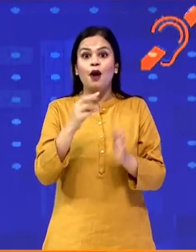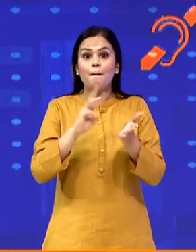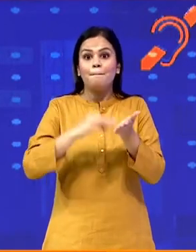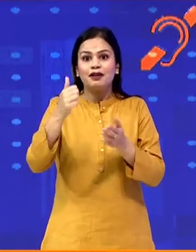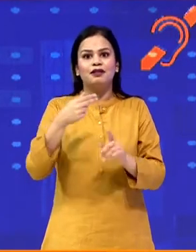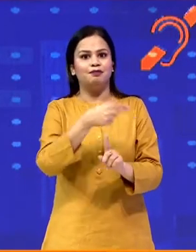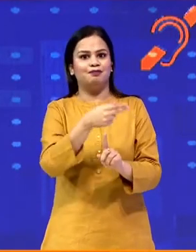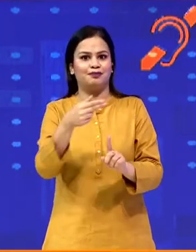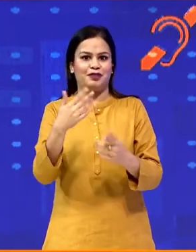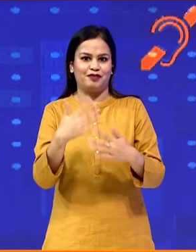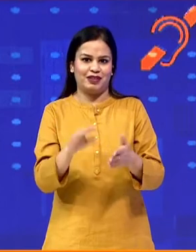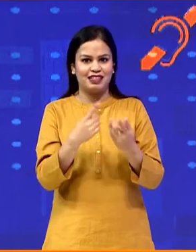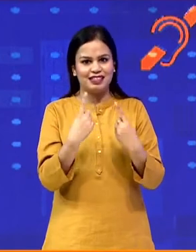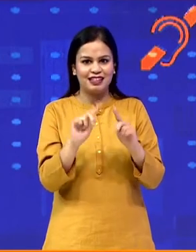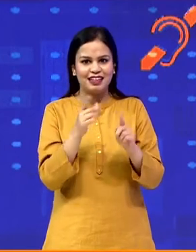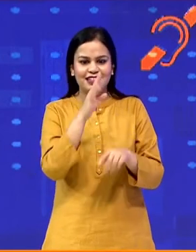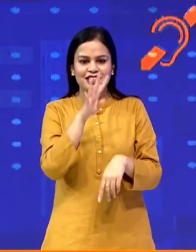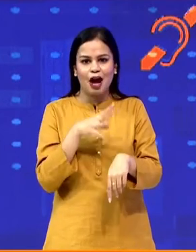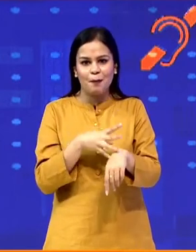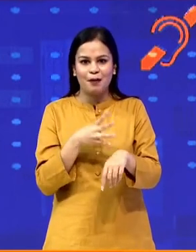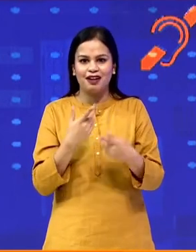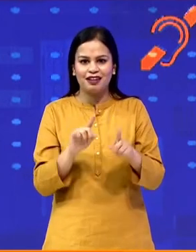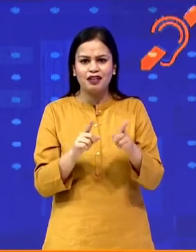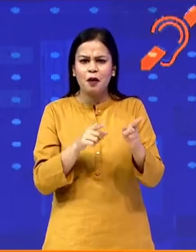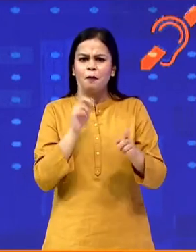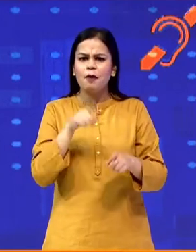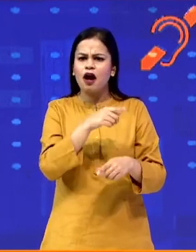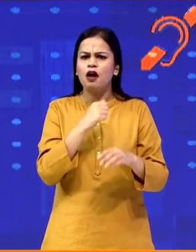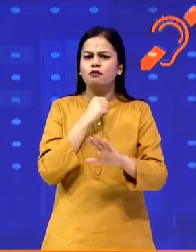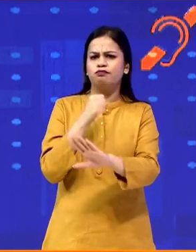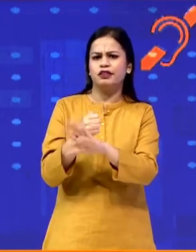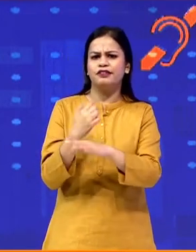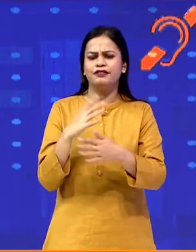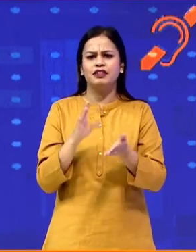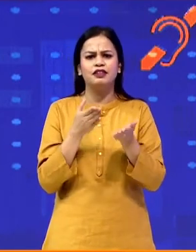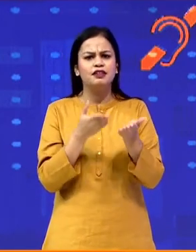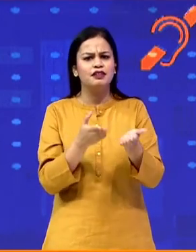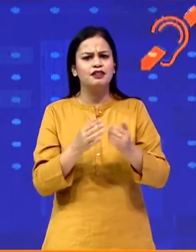बनाया और आपने छोड़ दिया